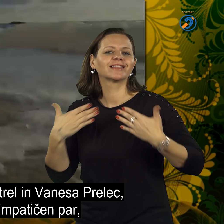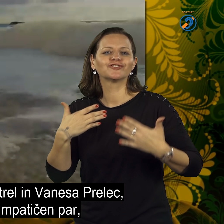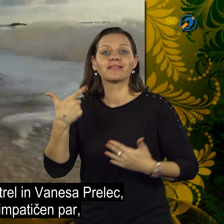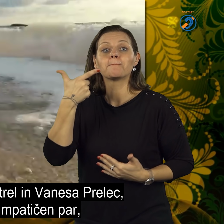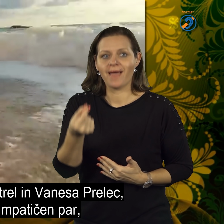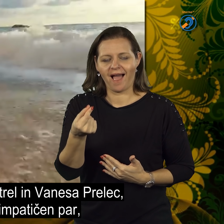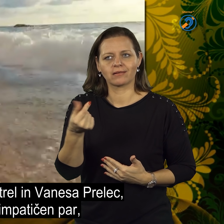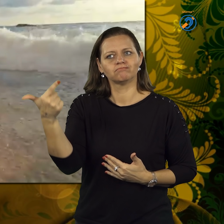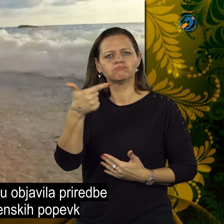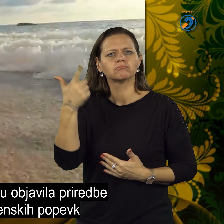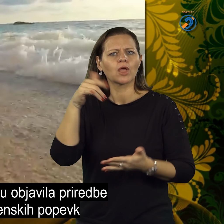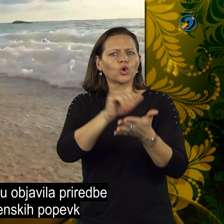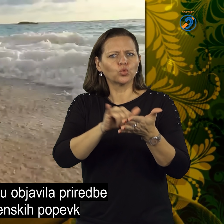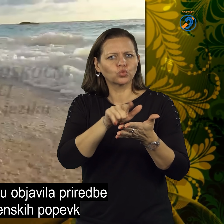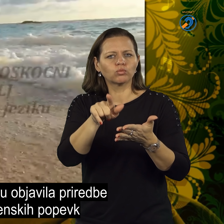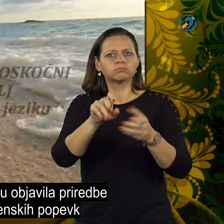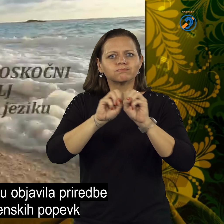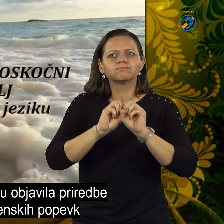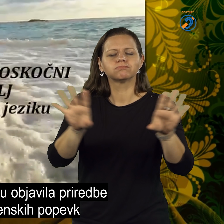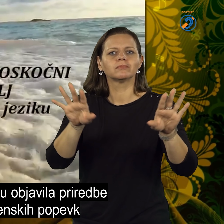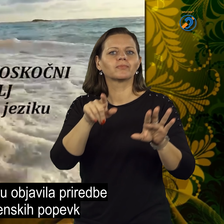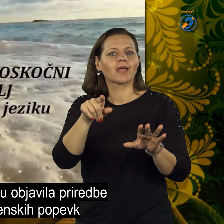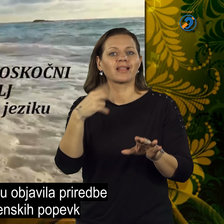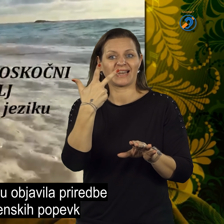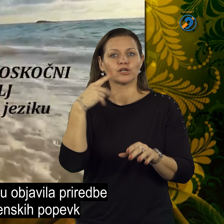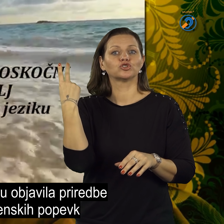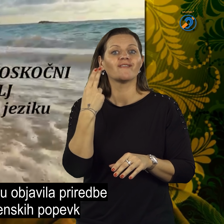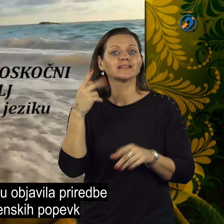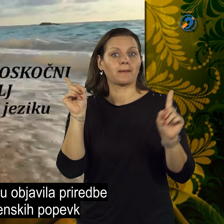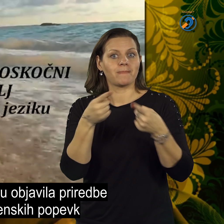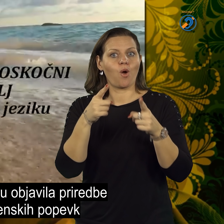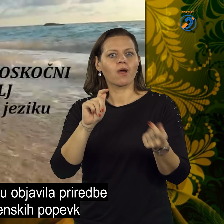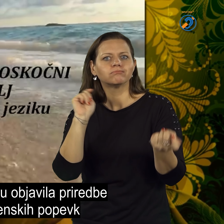priredbe treh slovenskih popevk v slovenskem znakovnem jeziku.